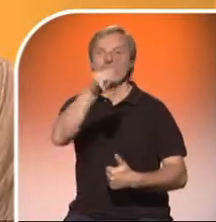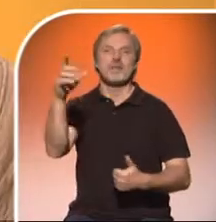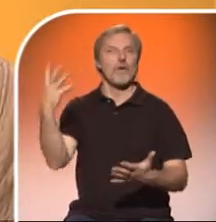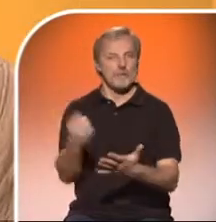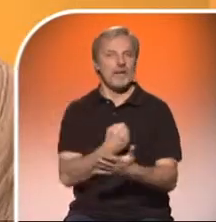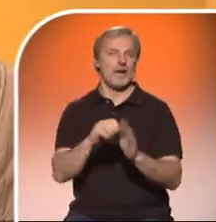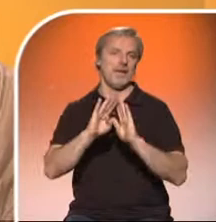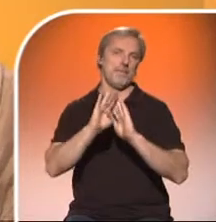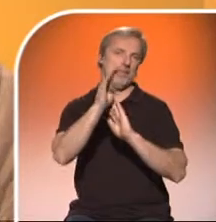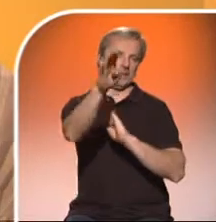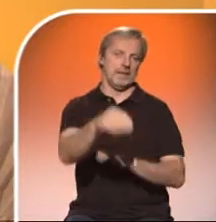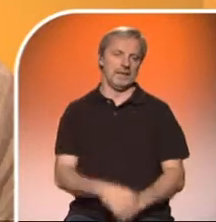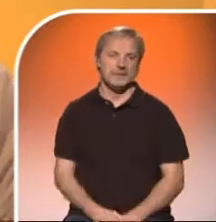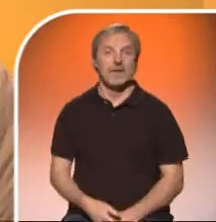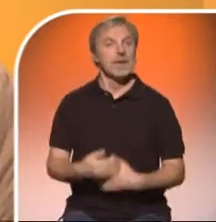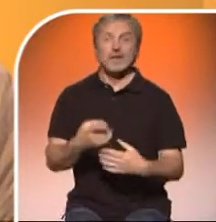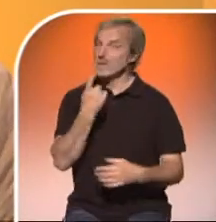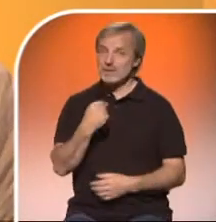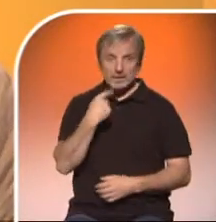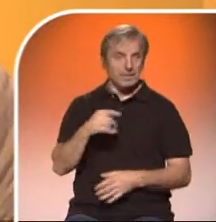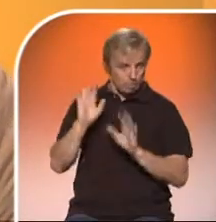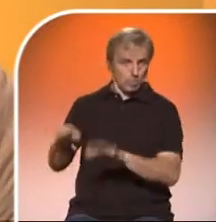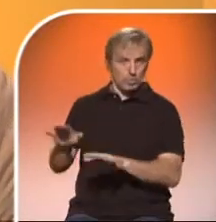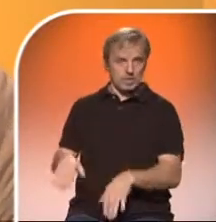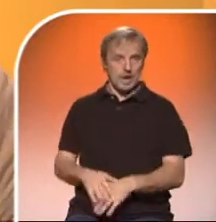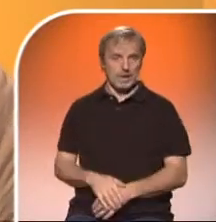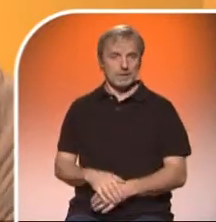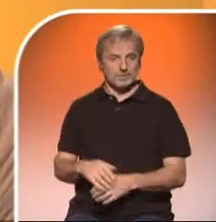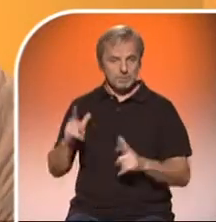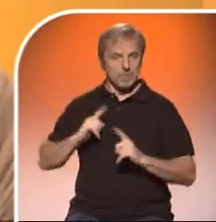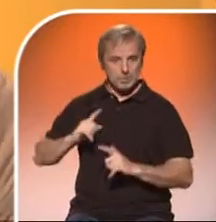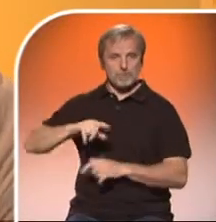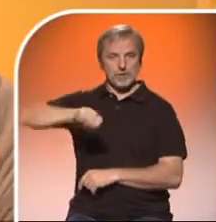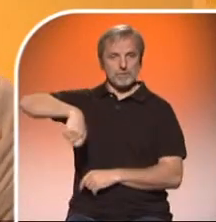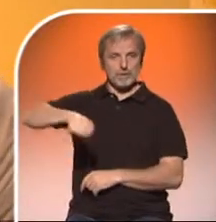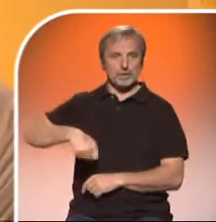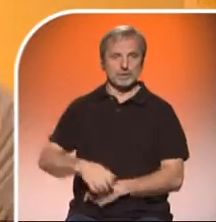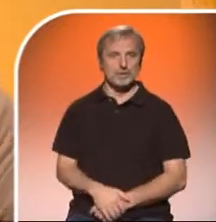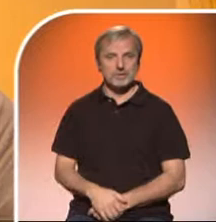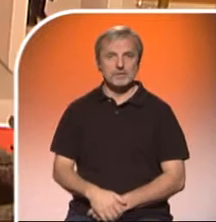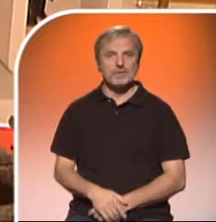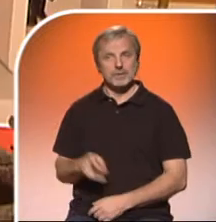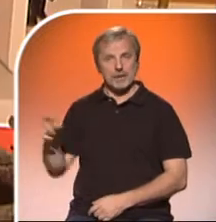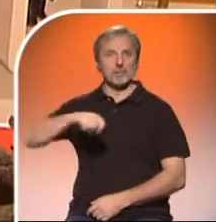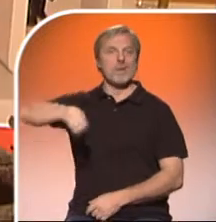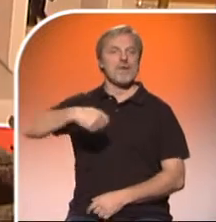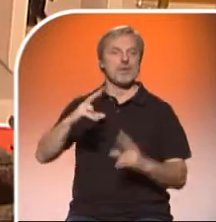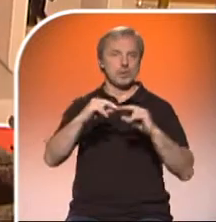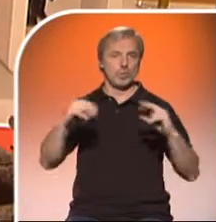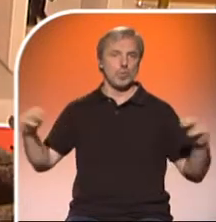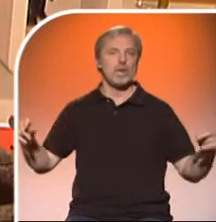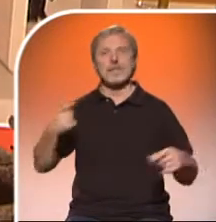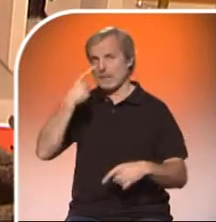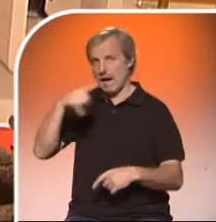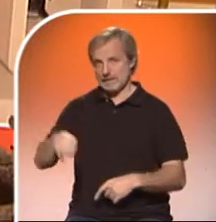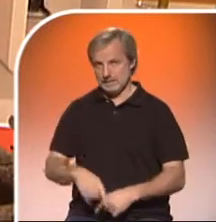poslechněte si. Jestli se ti tady moc líbí, tak tady můžeš zůstat, můžeš se podívat, jak budeme vařit třeba. To abych si dal nudle, jsem slyšel. Ano, budou moc dobrý. Já miluji thajský nudle. Tak